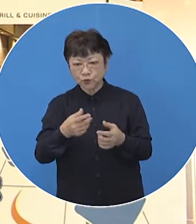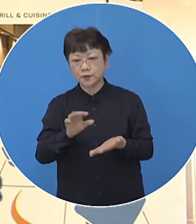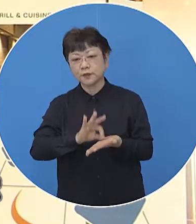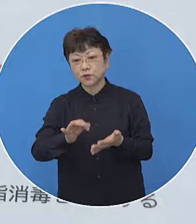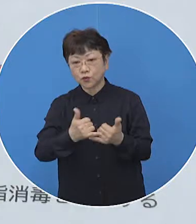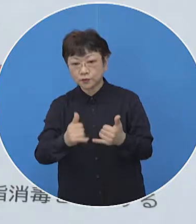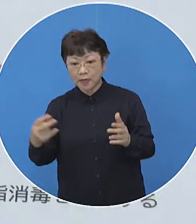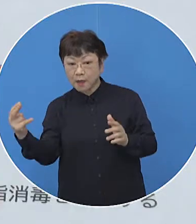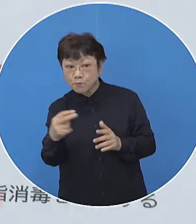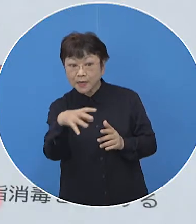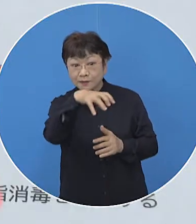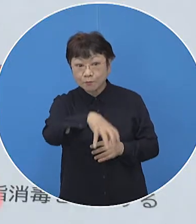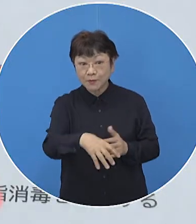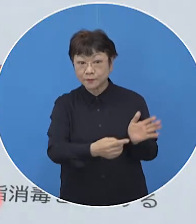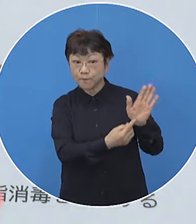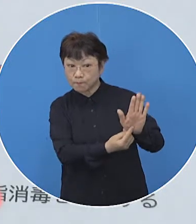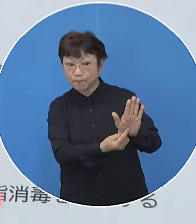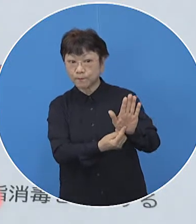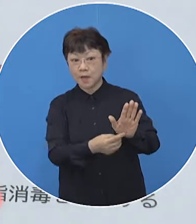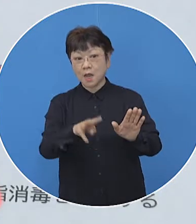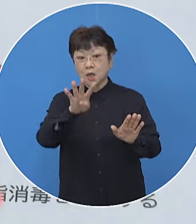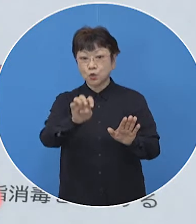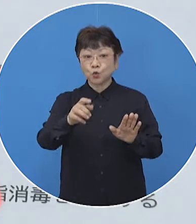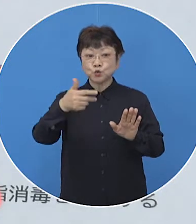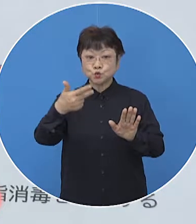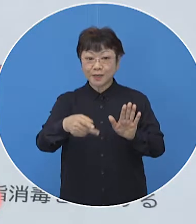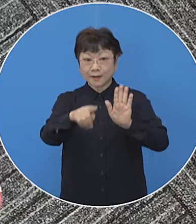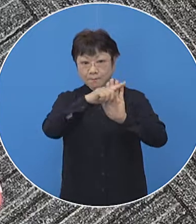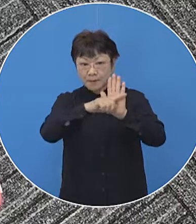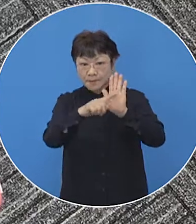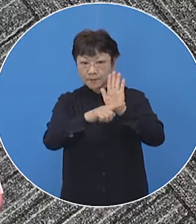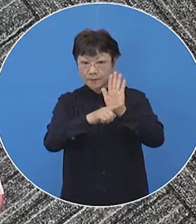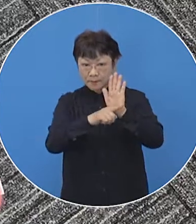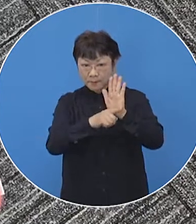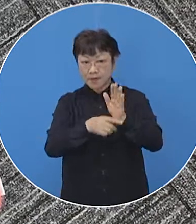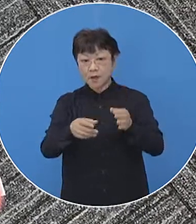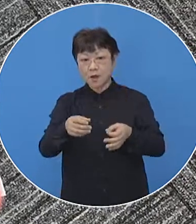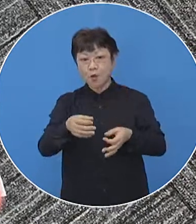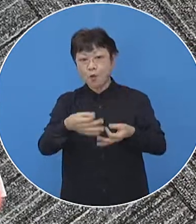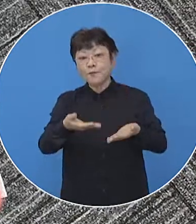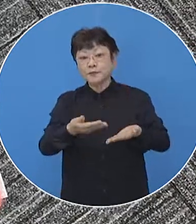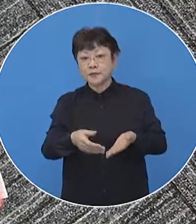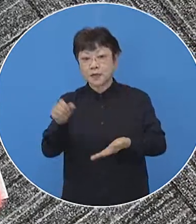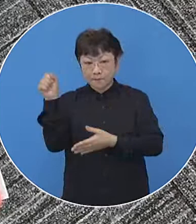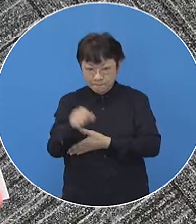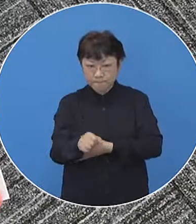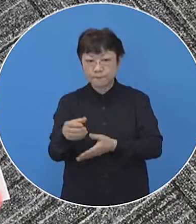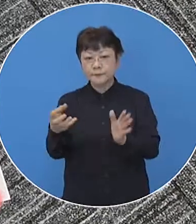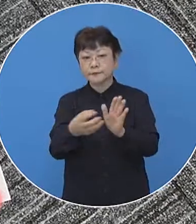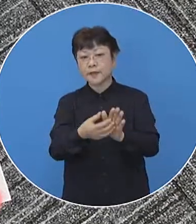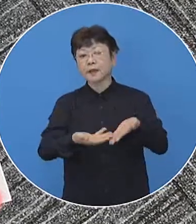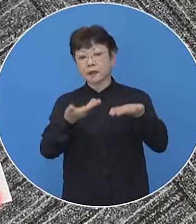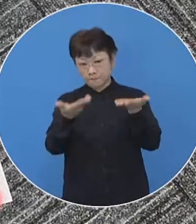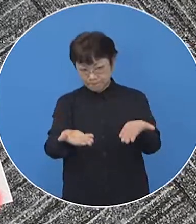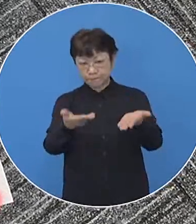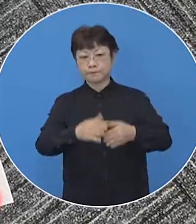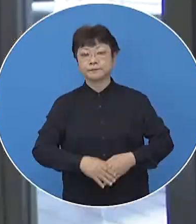示するなど47項目の基準をクリアした飲食店が認証されステッカーが交付されます。